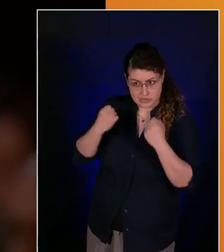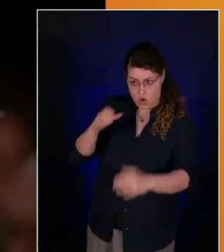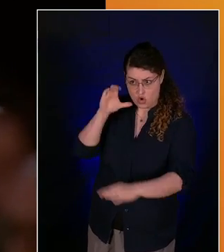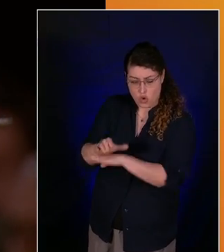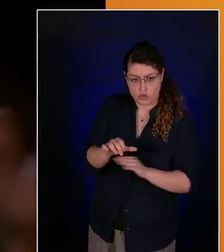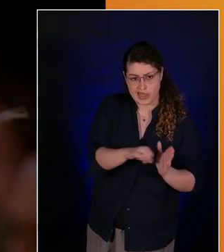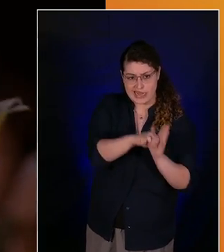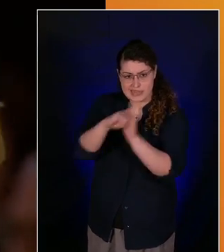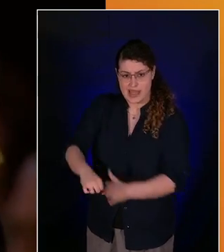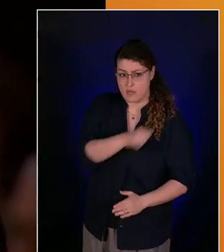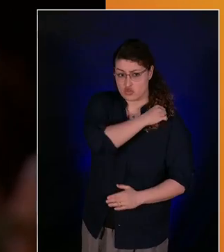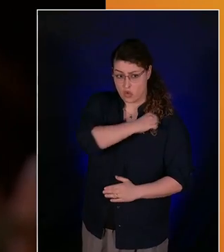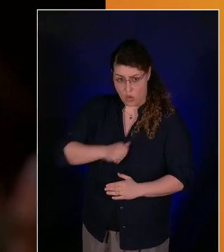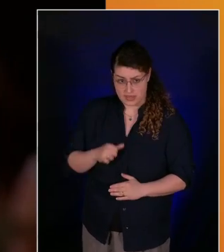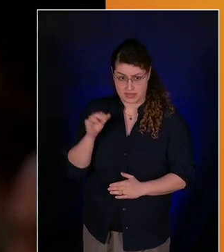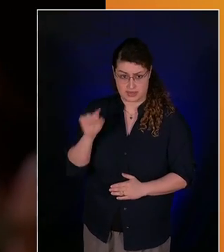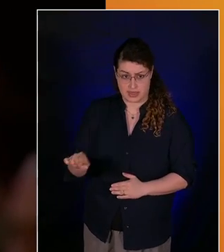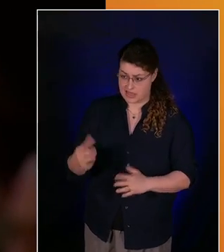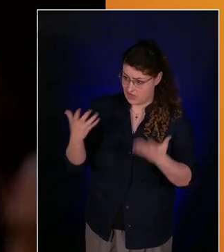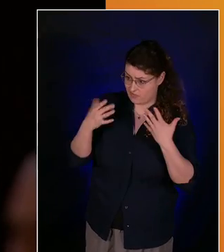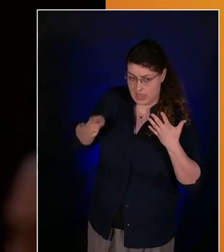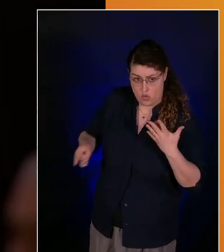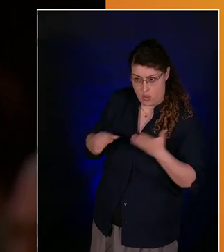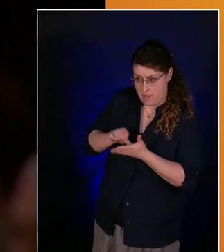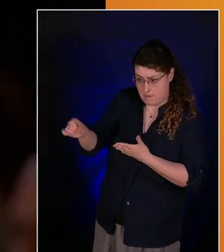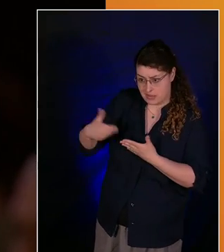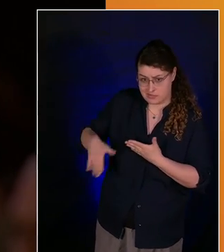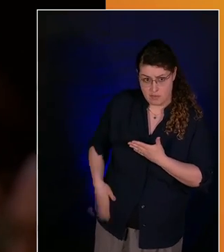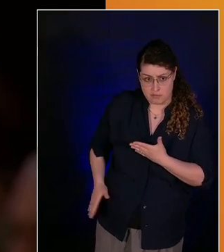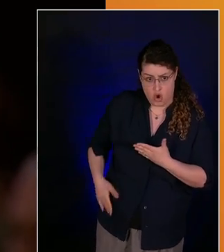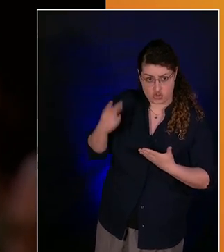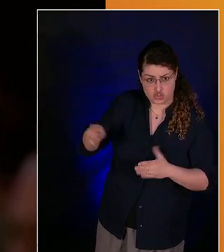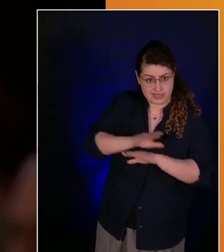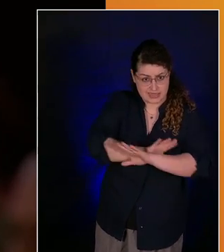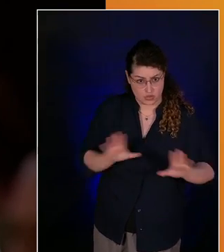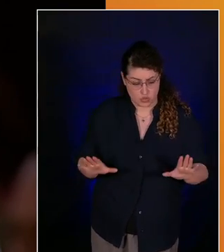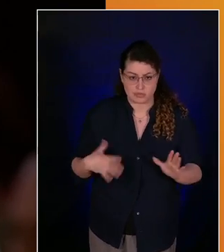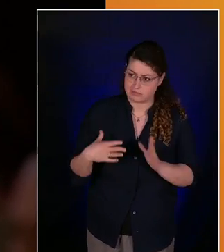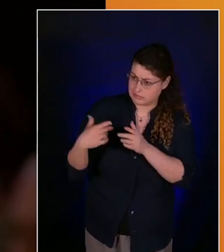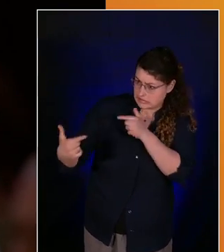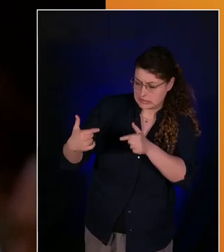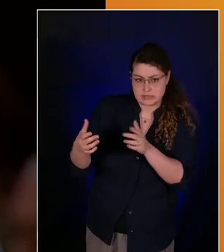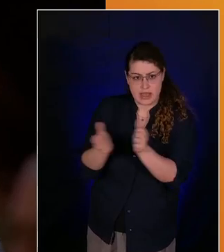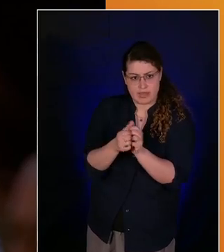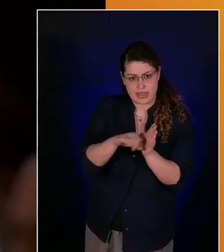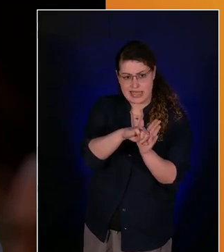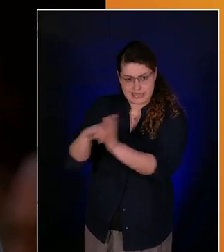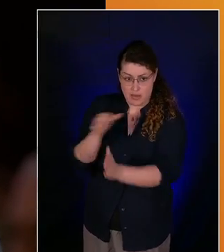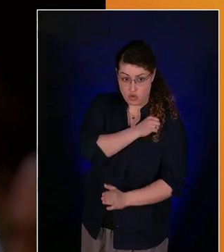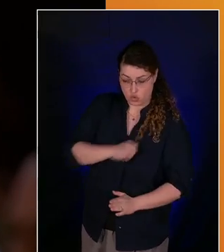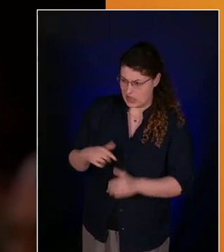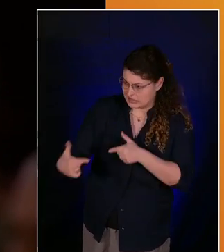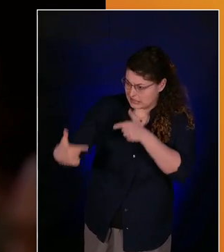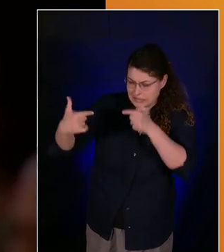et s frais il les assument seul la situation avec l'extrême droite est extrêmement grave douloureuse et